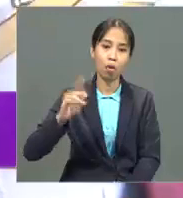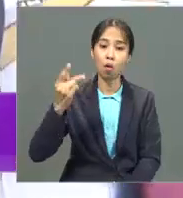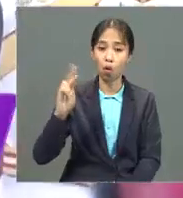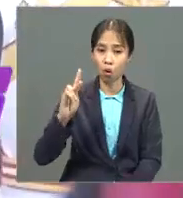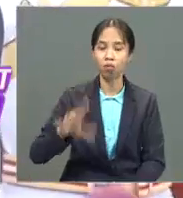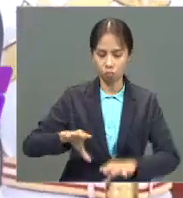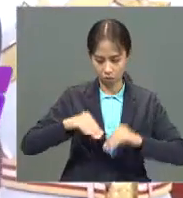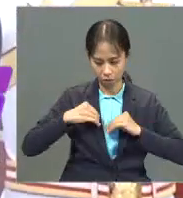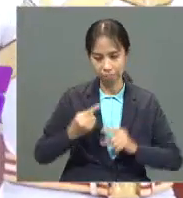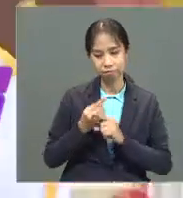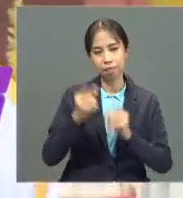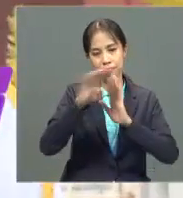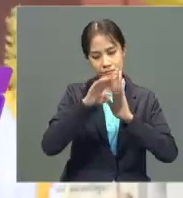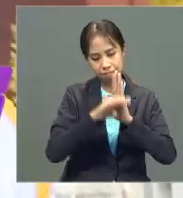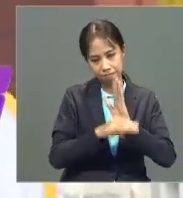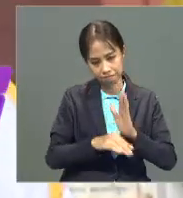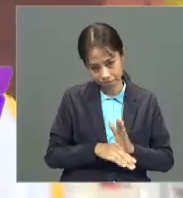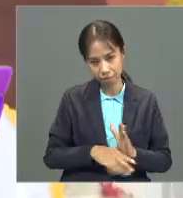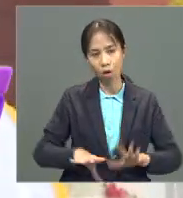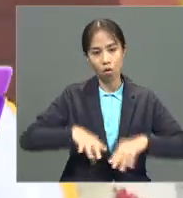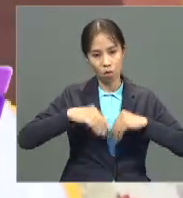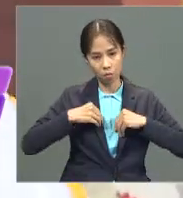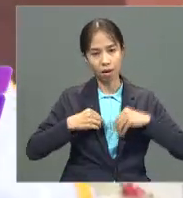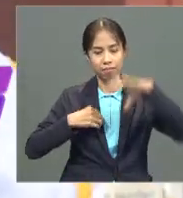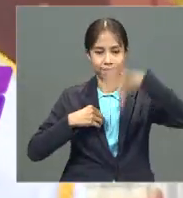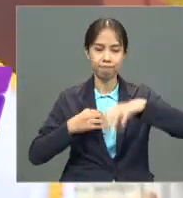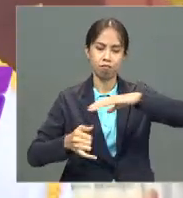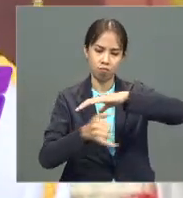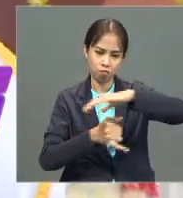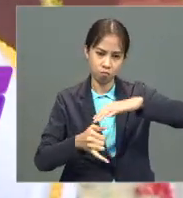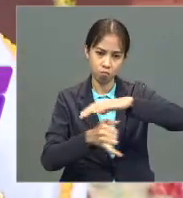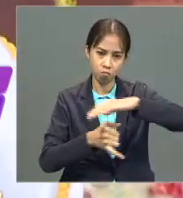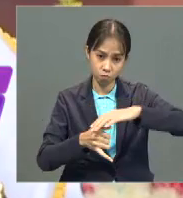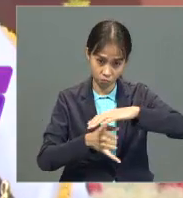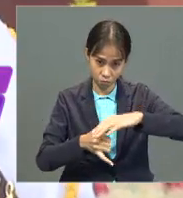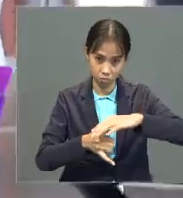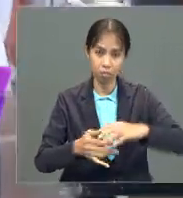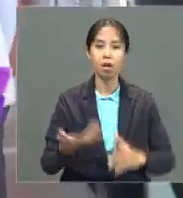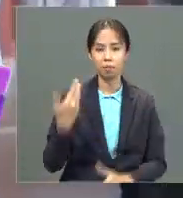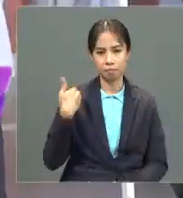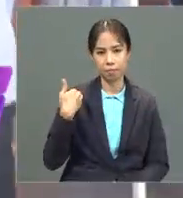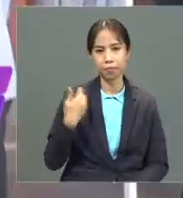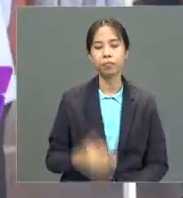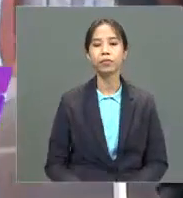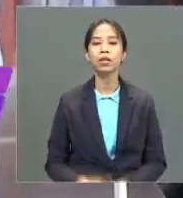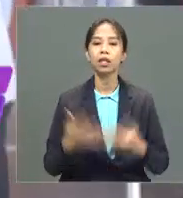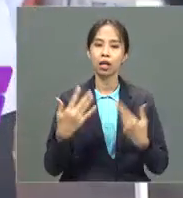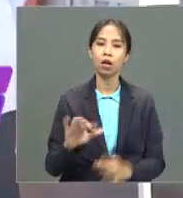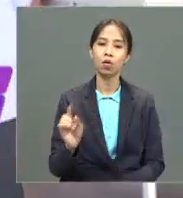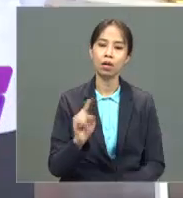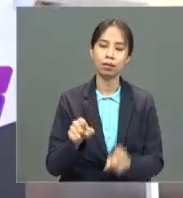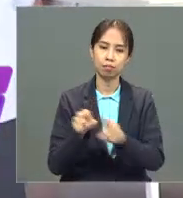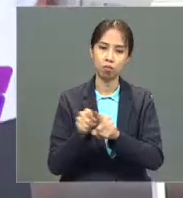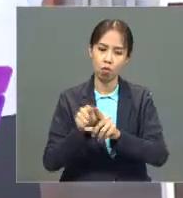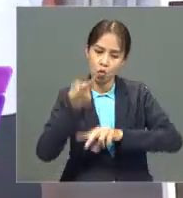ฏิเสธรวมถึงการเข้ากักตัวในสถานที่กักตัวทางเลือกหรือว่า alternative state quarantine และมีการตรว